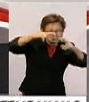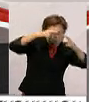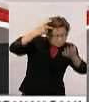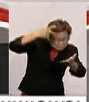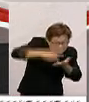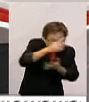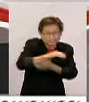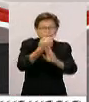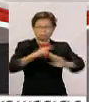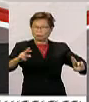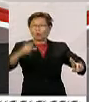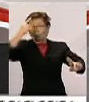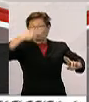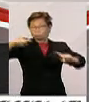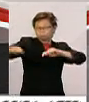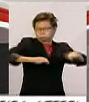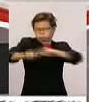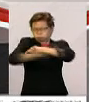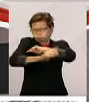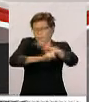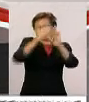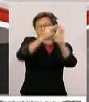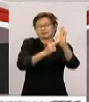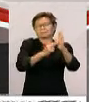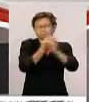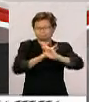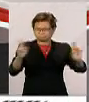bersedia untuk mengambil sebarang tindakan undang-undang.